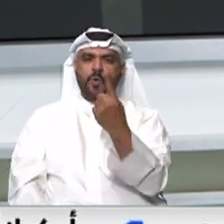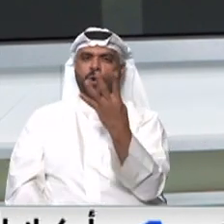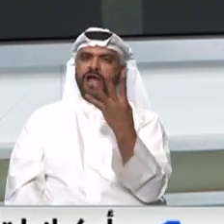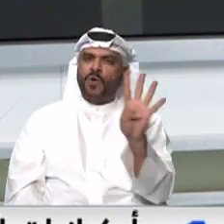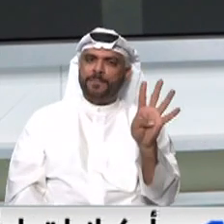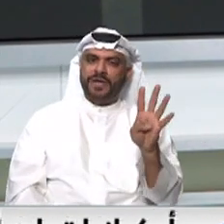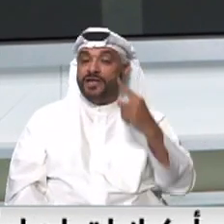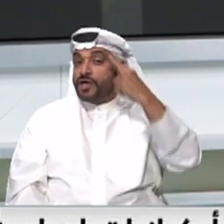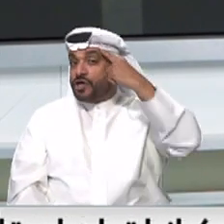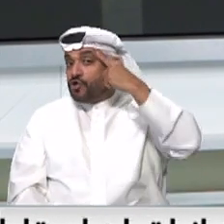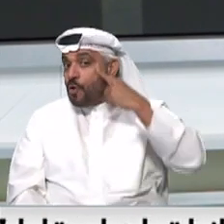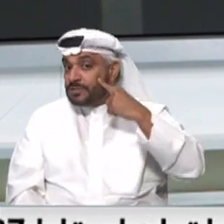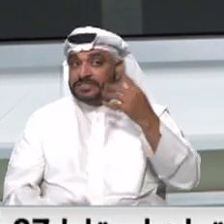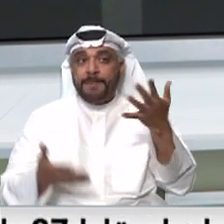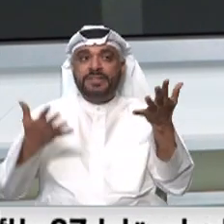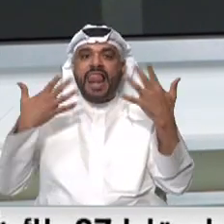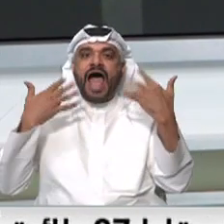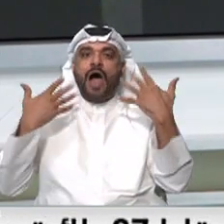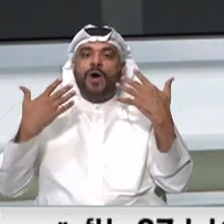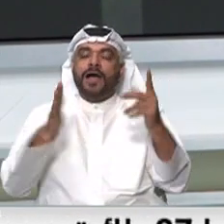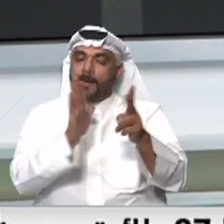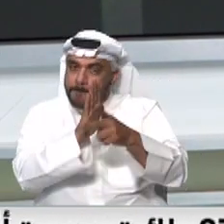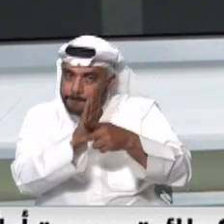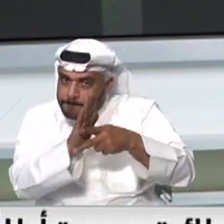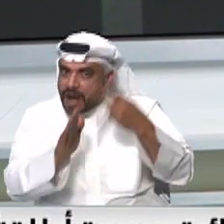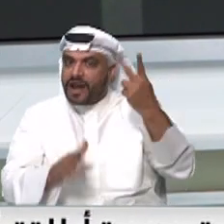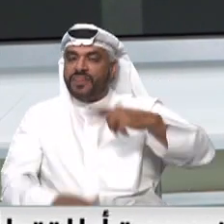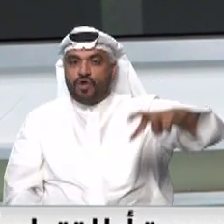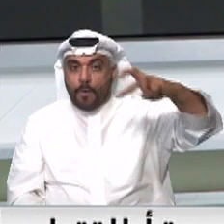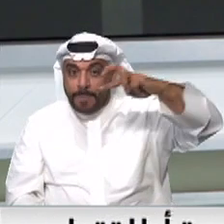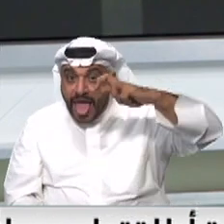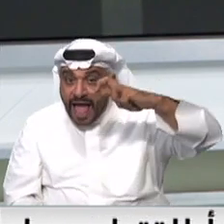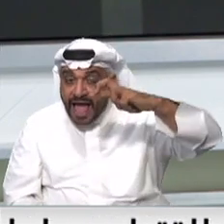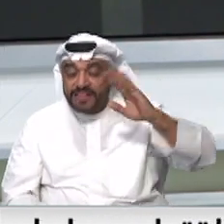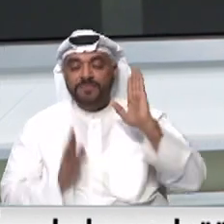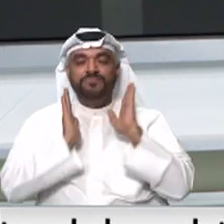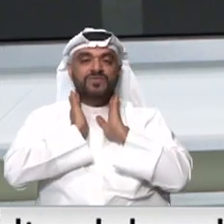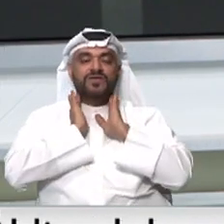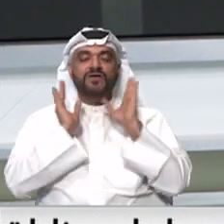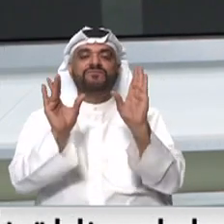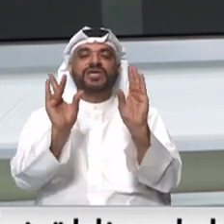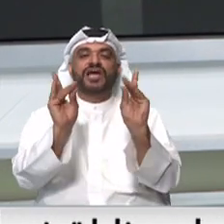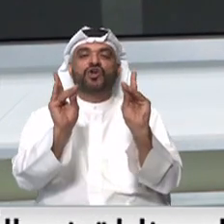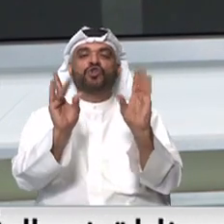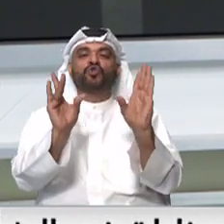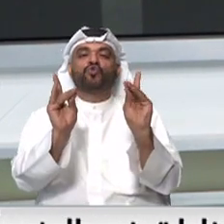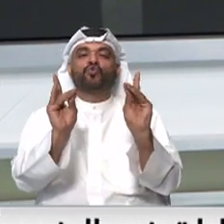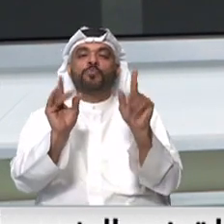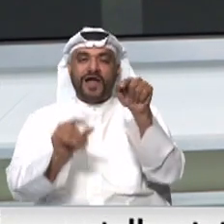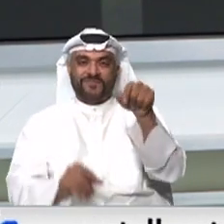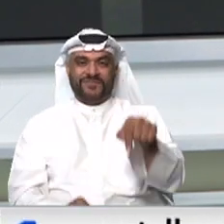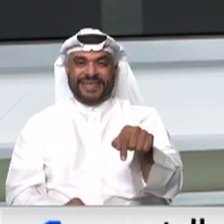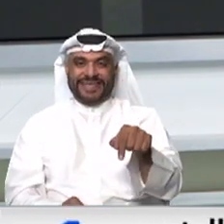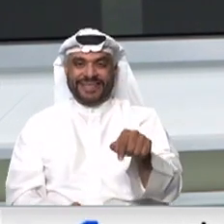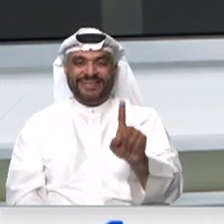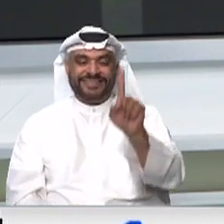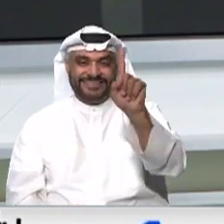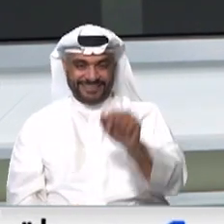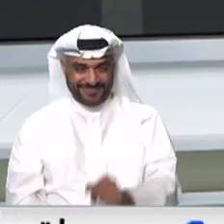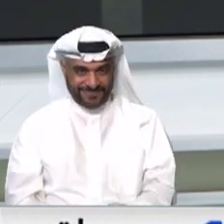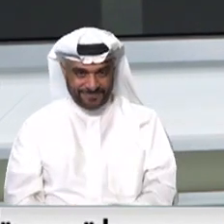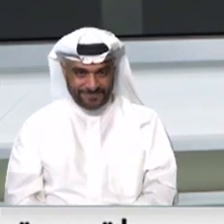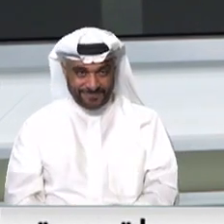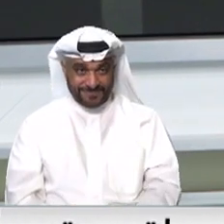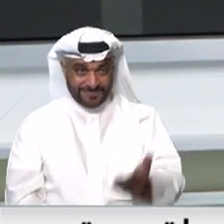السبت لكن بعد ذلك يرجع الكوس فالرياح راح تكون متقلبه الاتجاه حتى نهايه هذا الاسبوع وبدايه الاسبوع